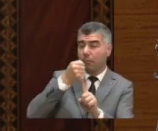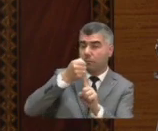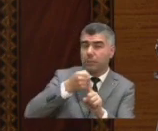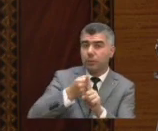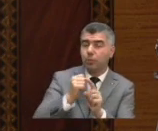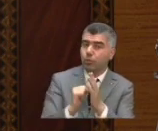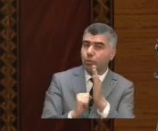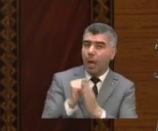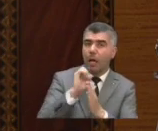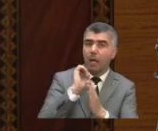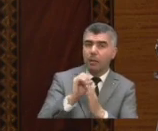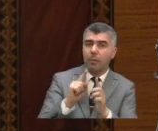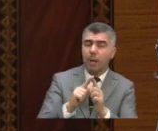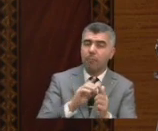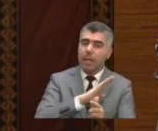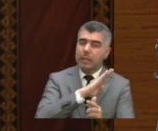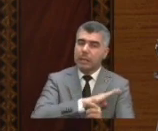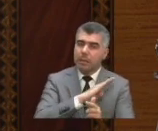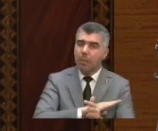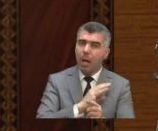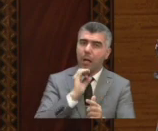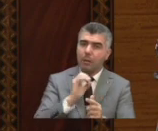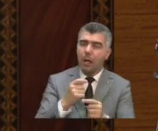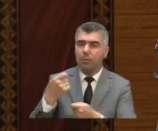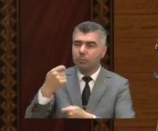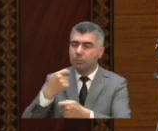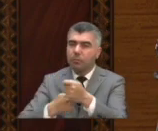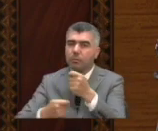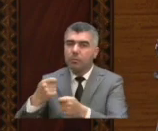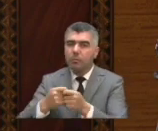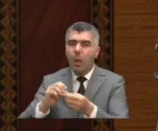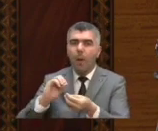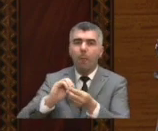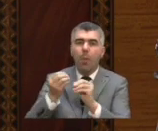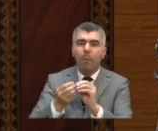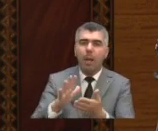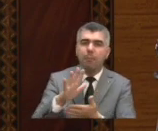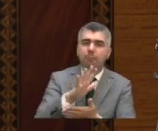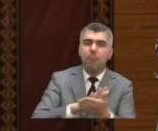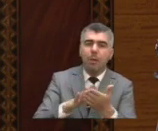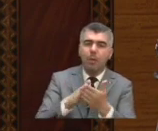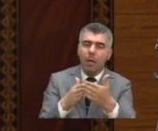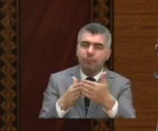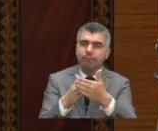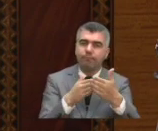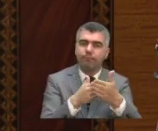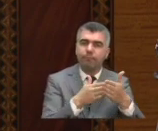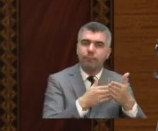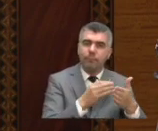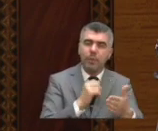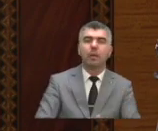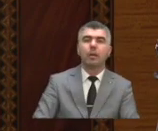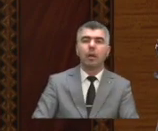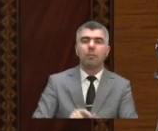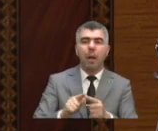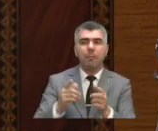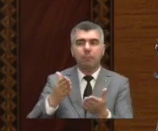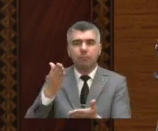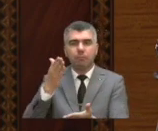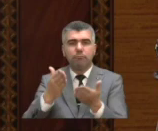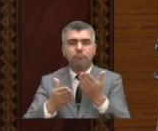في الجمع بين صمود النسيج الاقتصادي امام الازمات المتتاليه وبين صيانه التوازنات